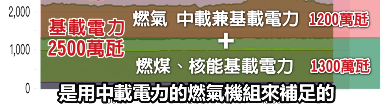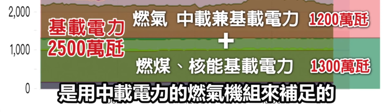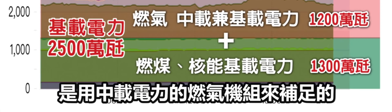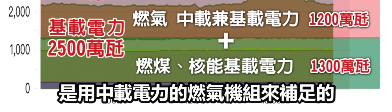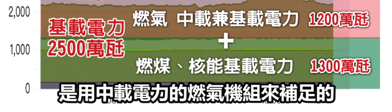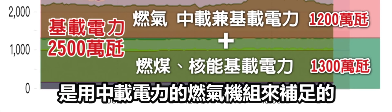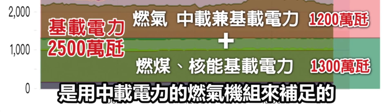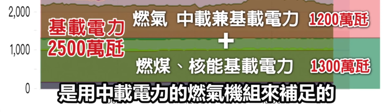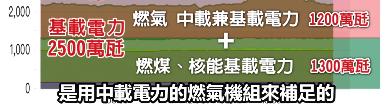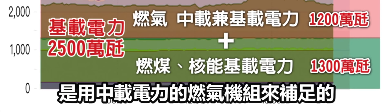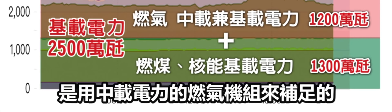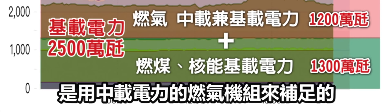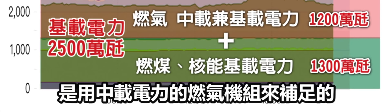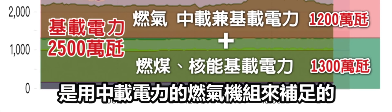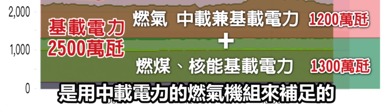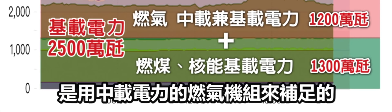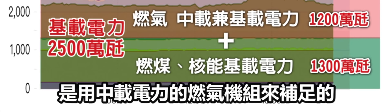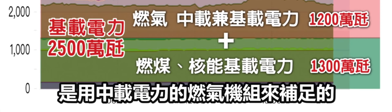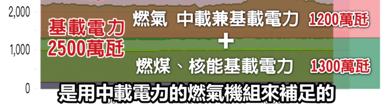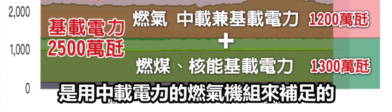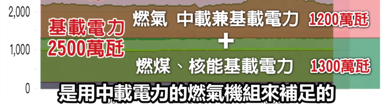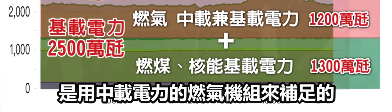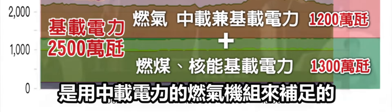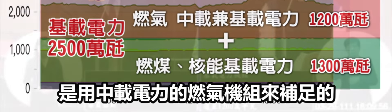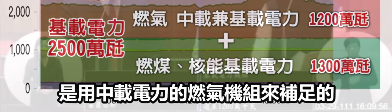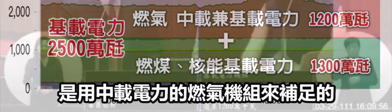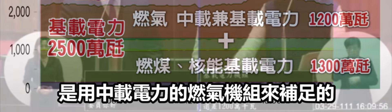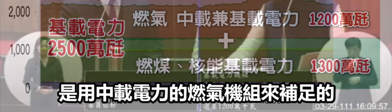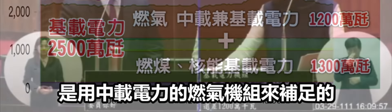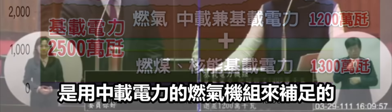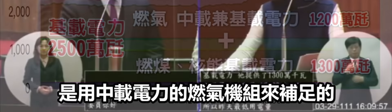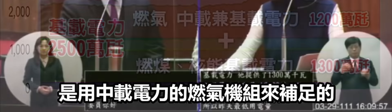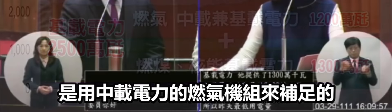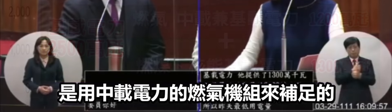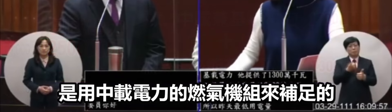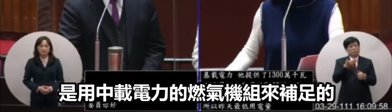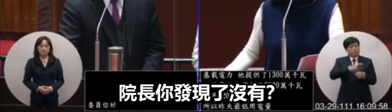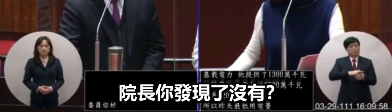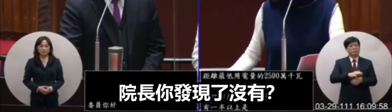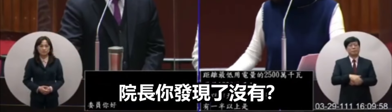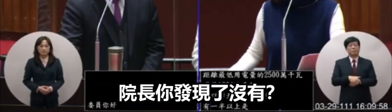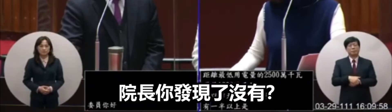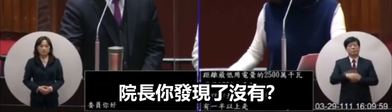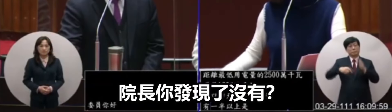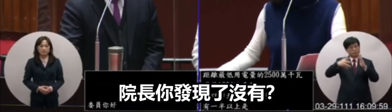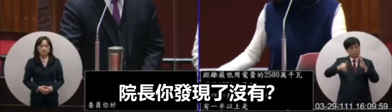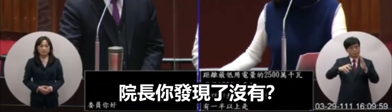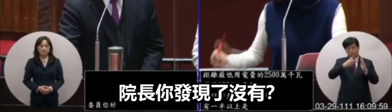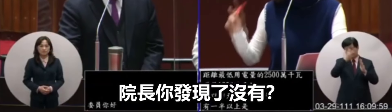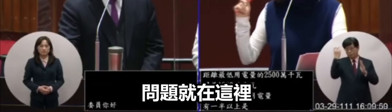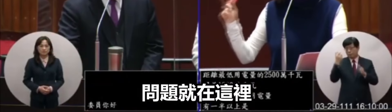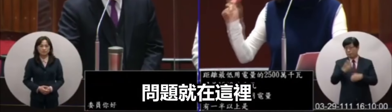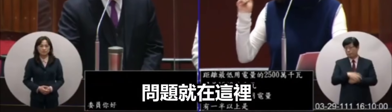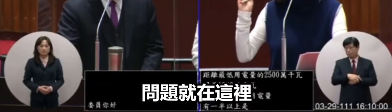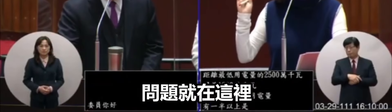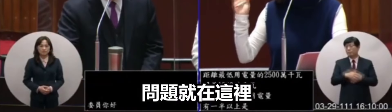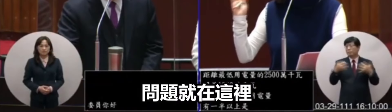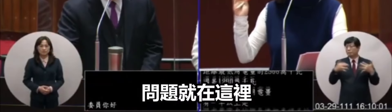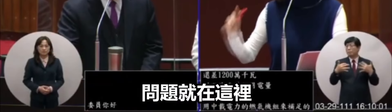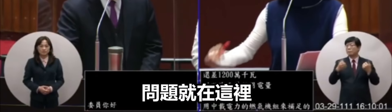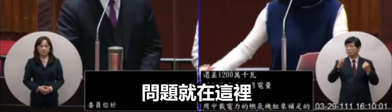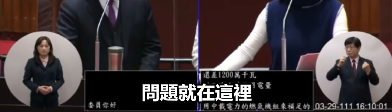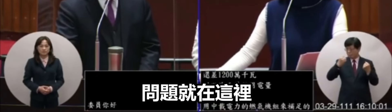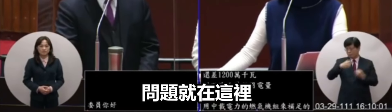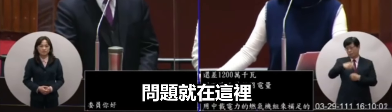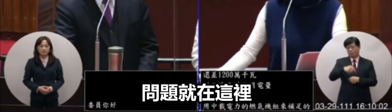上是用中载电力的燃气机组来补足的。院长你发现了没有，问题